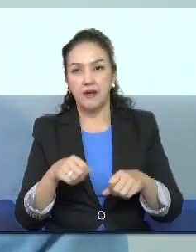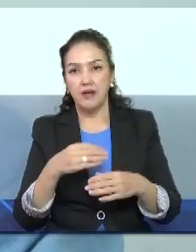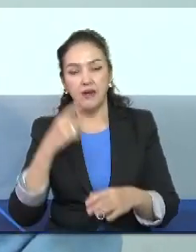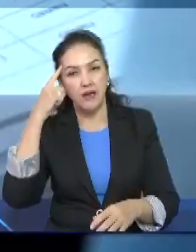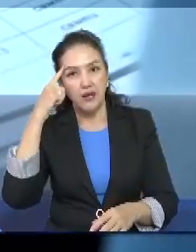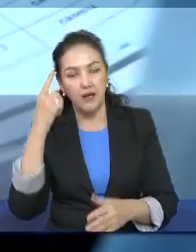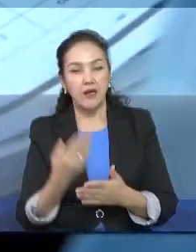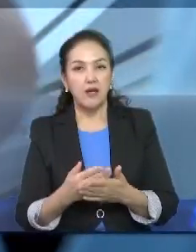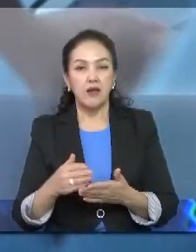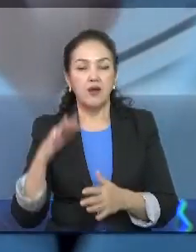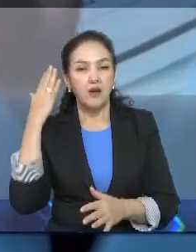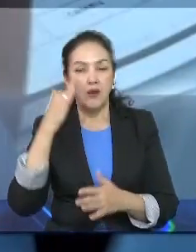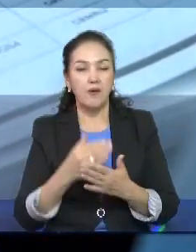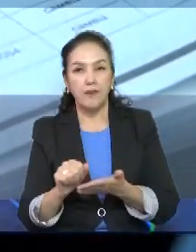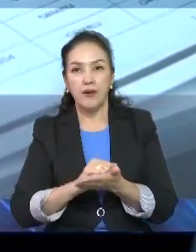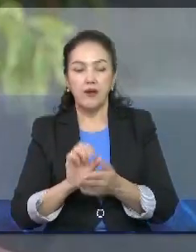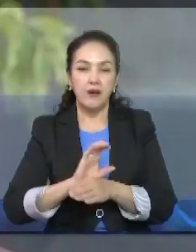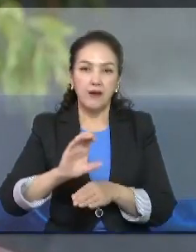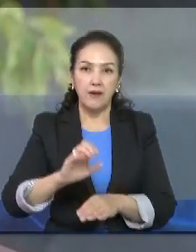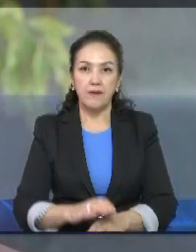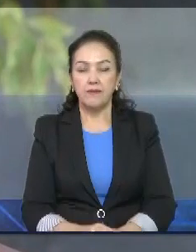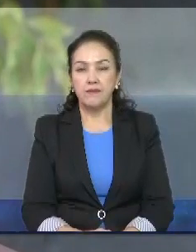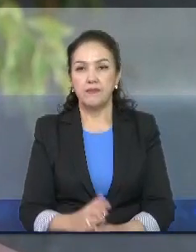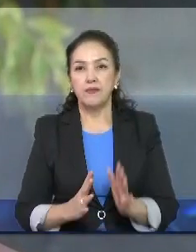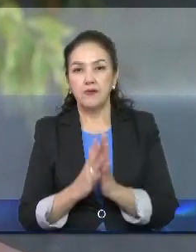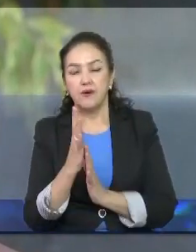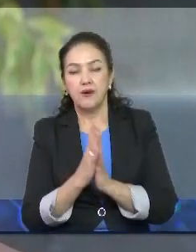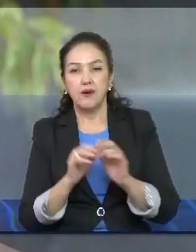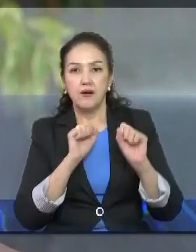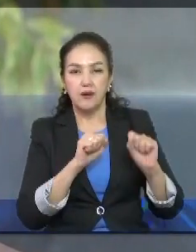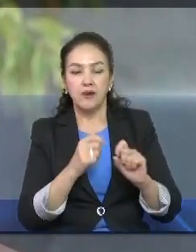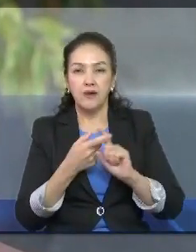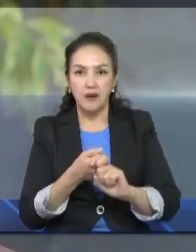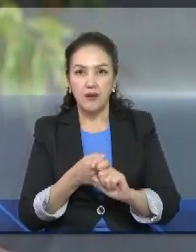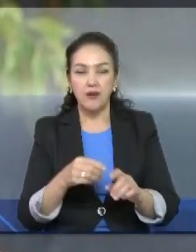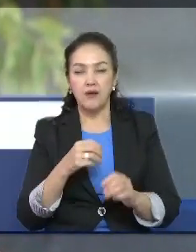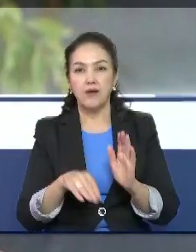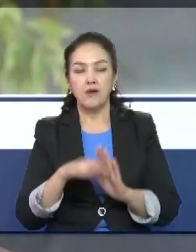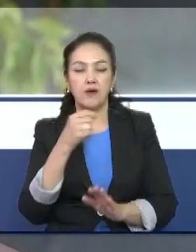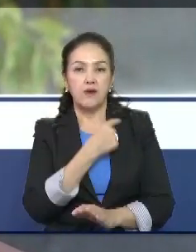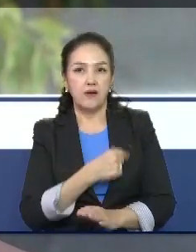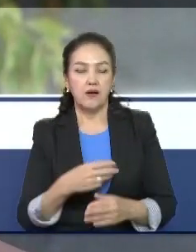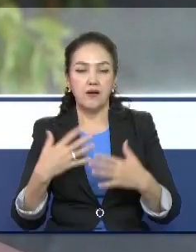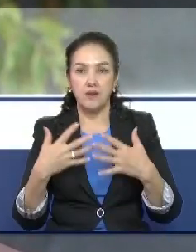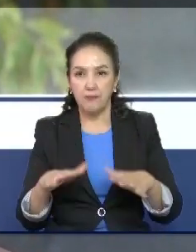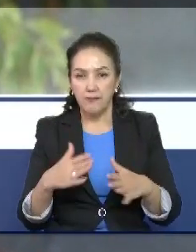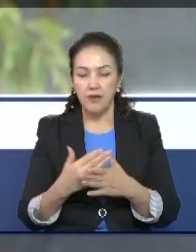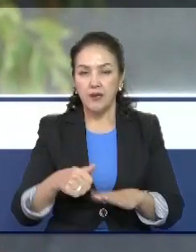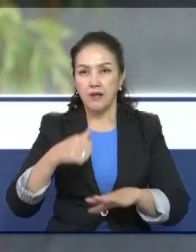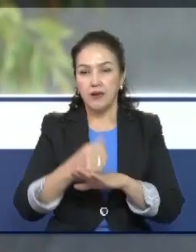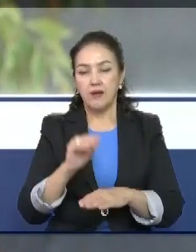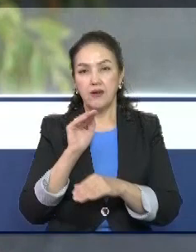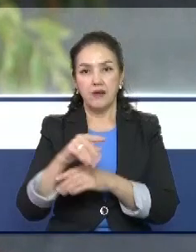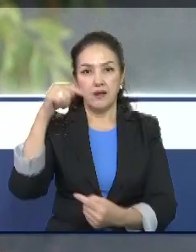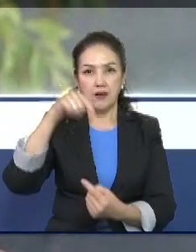естіген бойда еш ойланбай құжаттарын тапсырды. Өсімдіктерді қорғау және карантин мамандығы бойынша үздік дипломмен бітірдім. Мемлекет басшысының